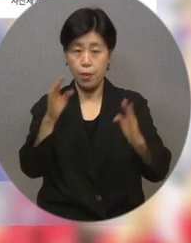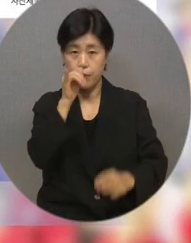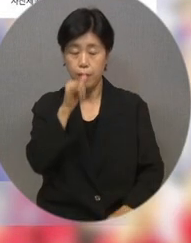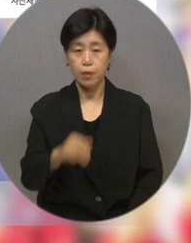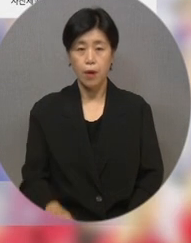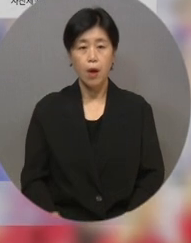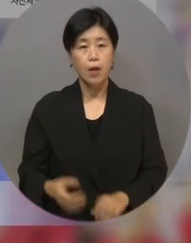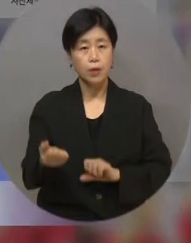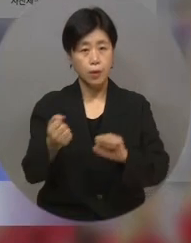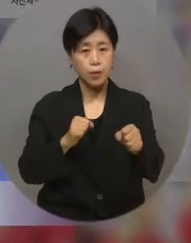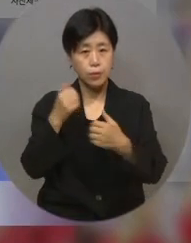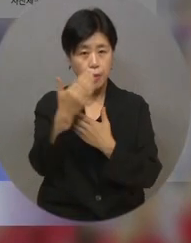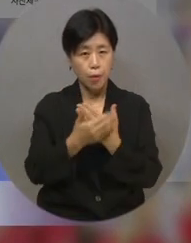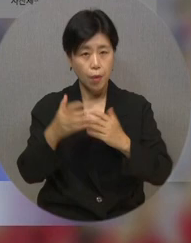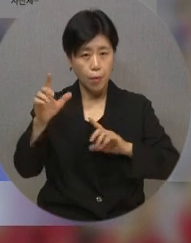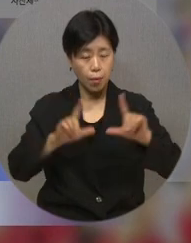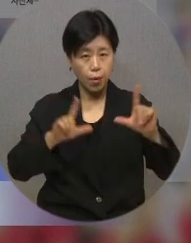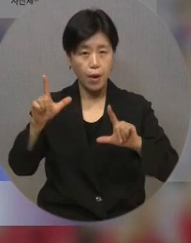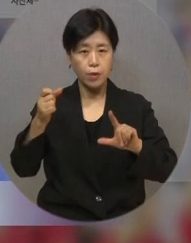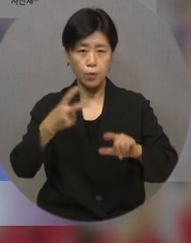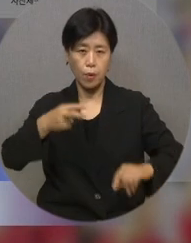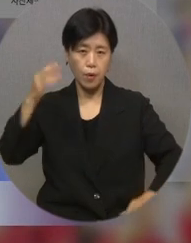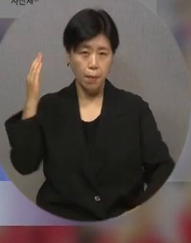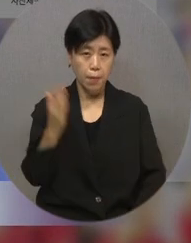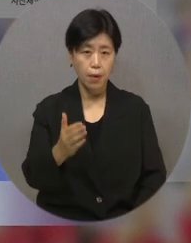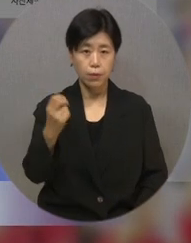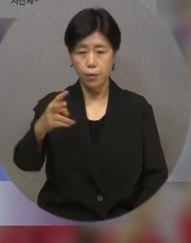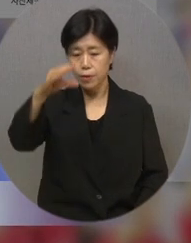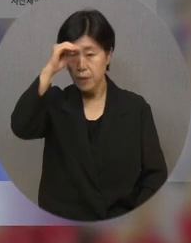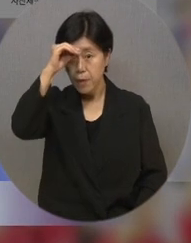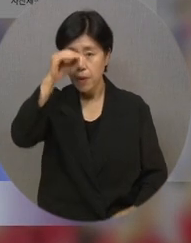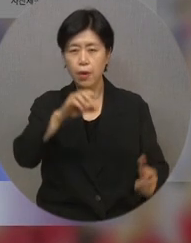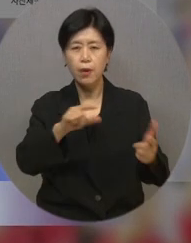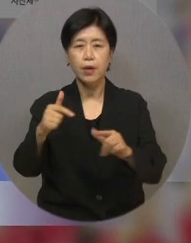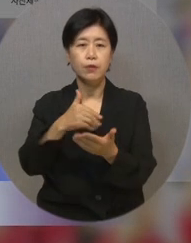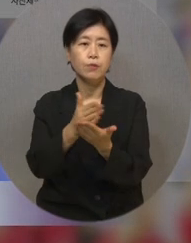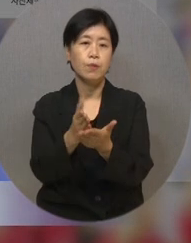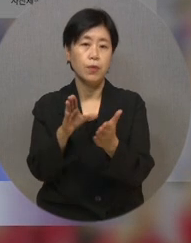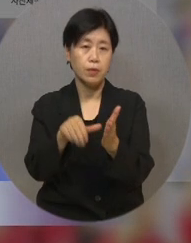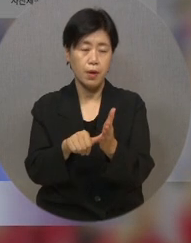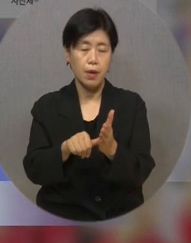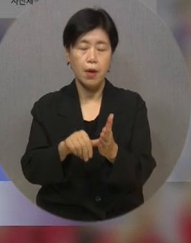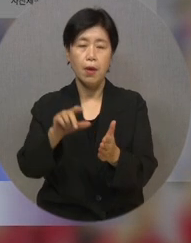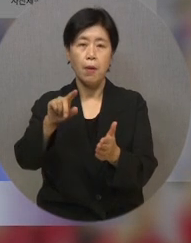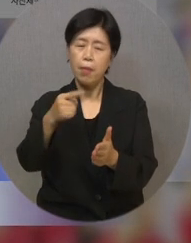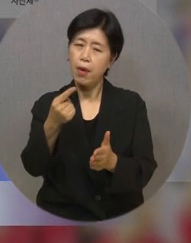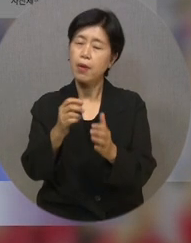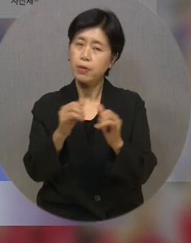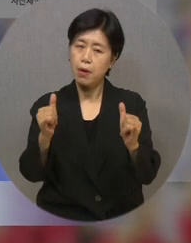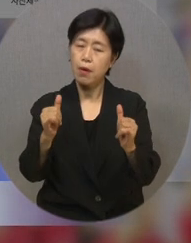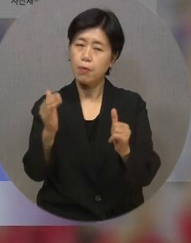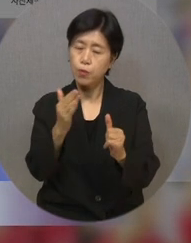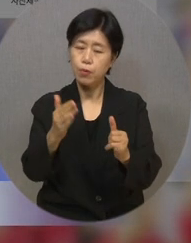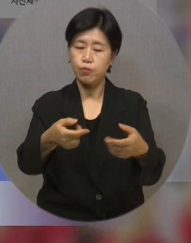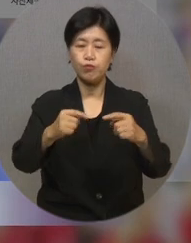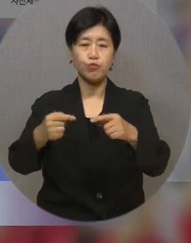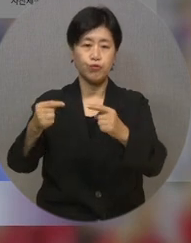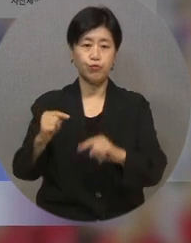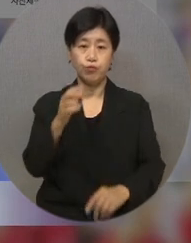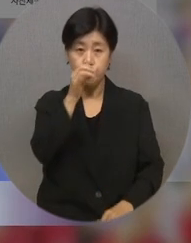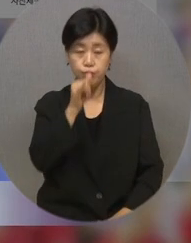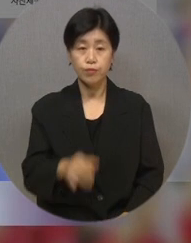격파 시범 종목의 총 100명의 발달장애 선수가 참가해이 그동안 갈고 닦은 태권도 기량을 선보였습니다